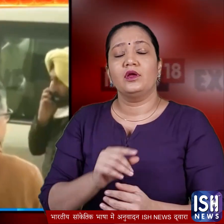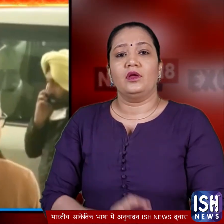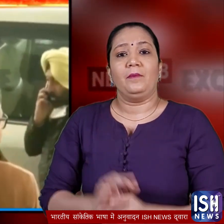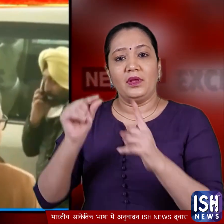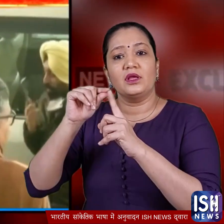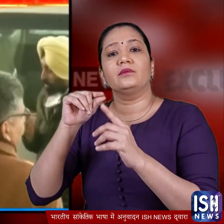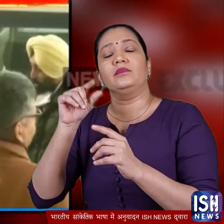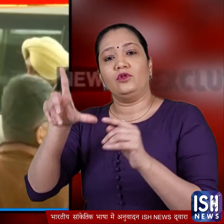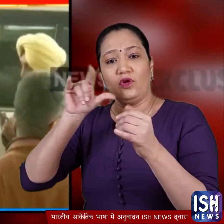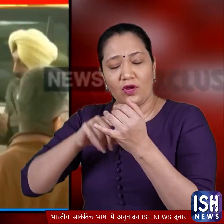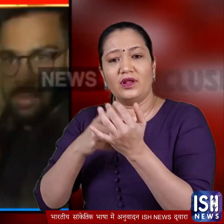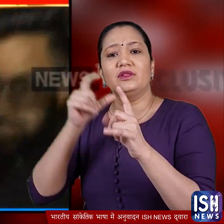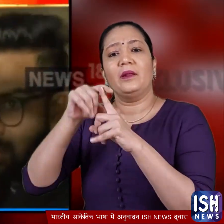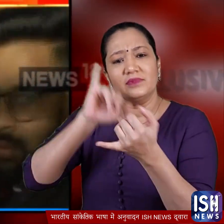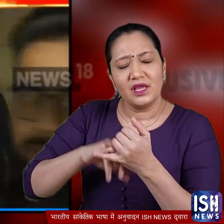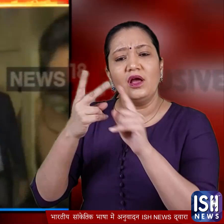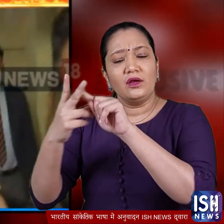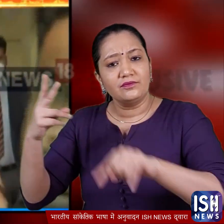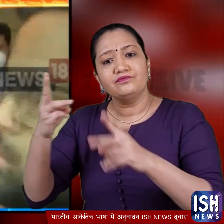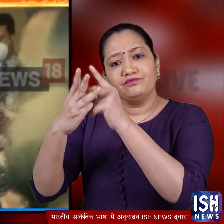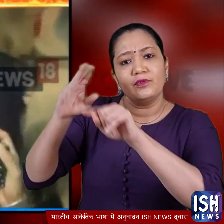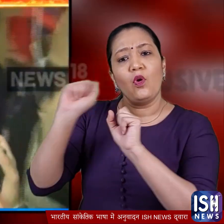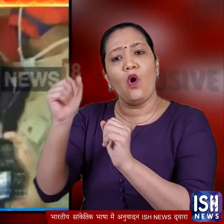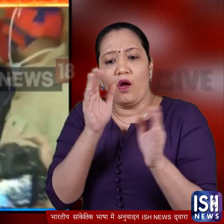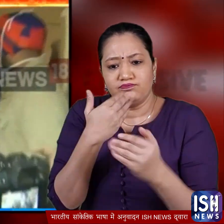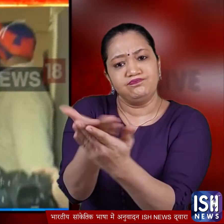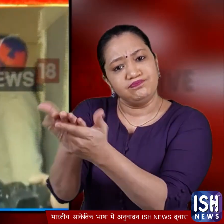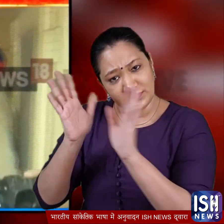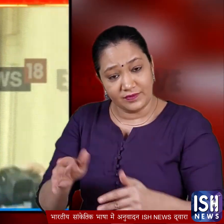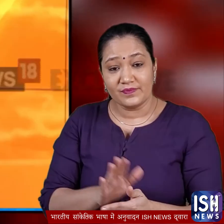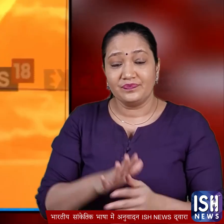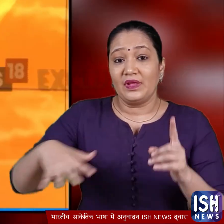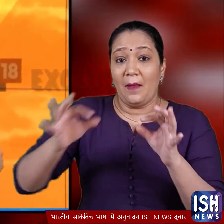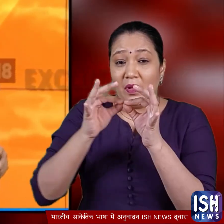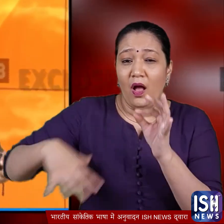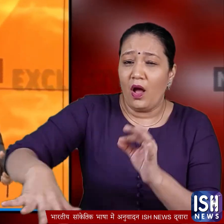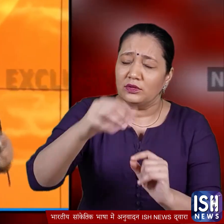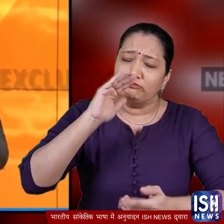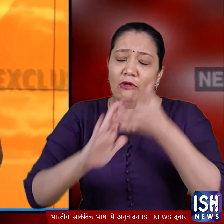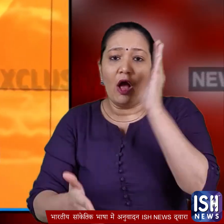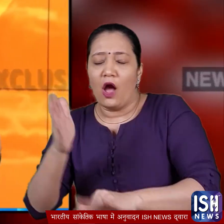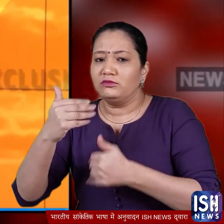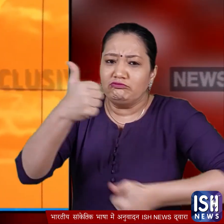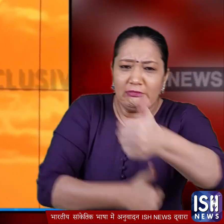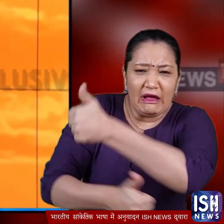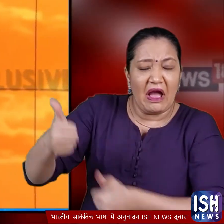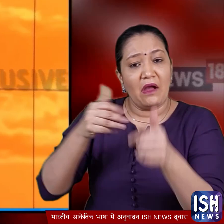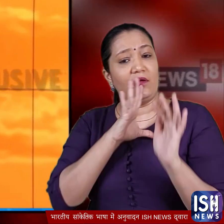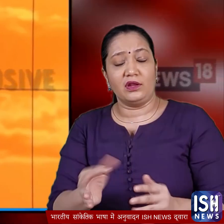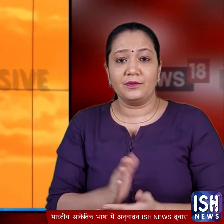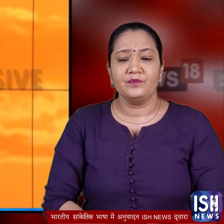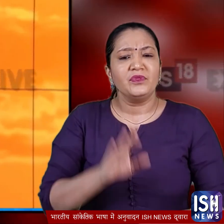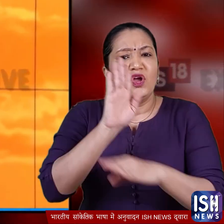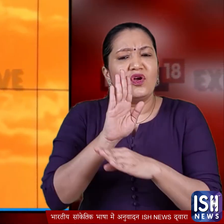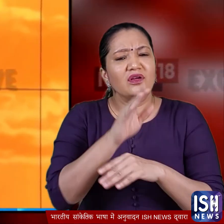पंजाब लोक कांग्रेस ने धर्म सिंह फौजी को तो अकाली दल ने सतनाम सिंह को अपना उम्मीदवार बनाया है। मतलब यह कि इस सीट पर मुकाबला बेहद दिलचस्प होगा, लेकिन सवाल